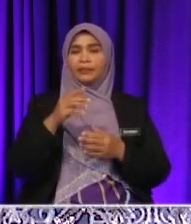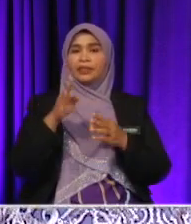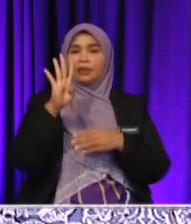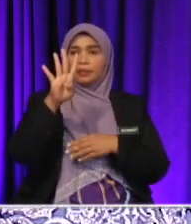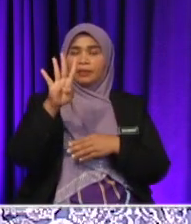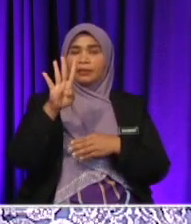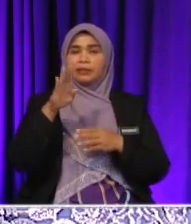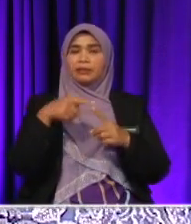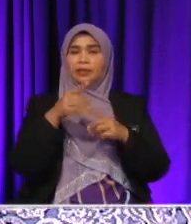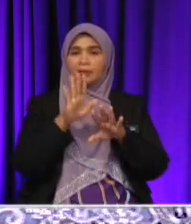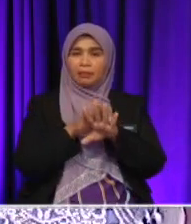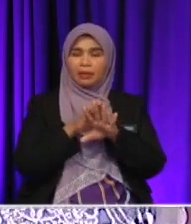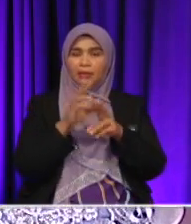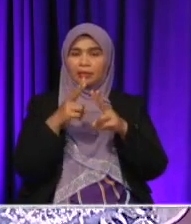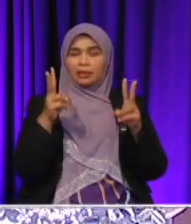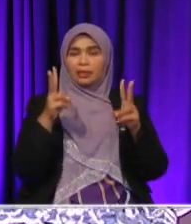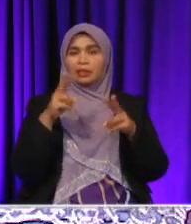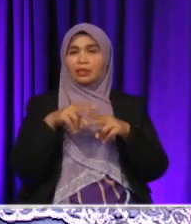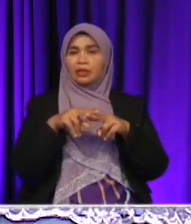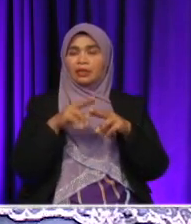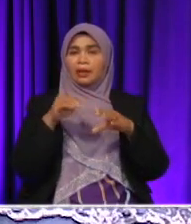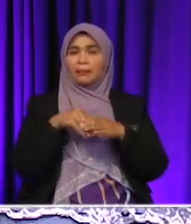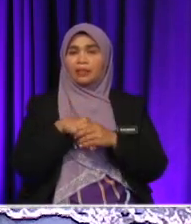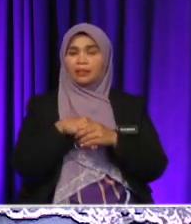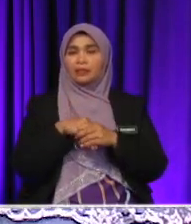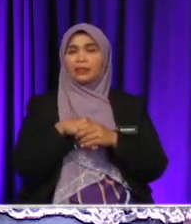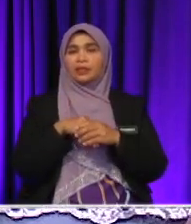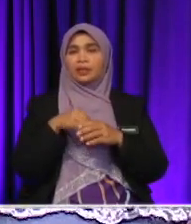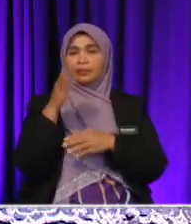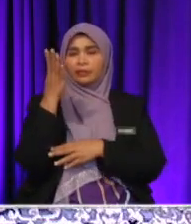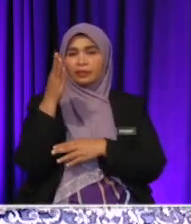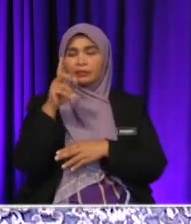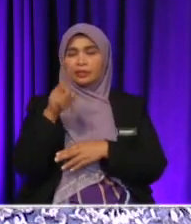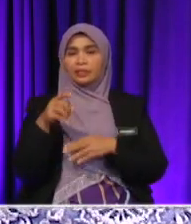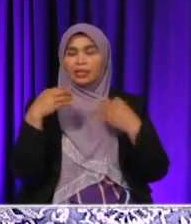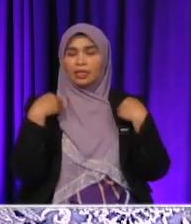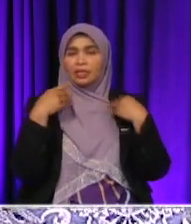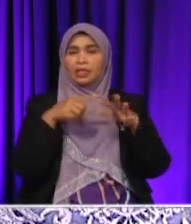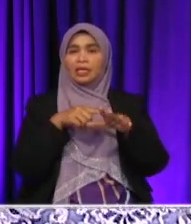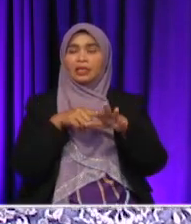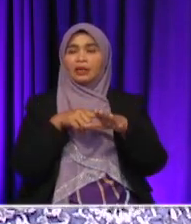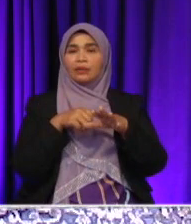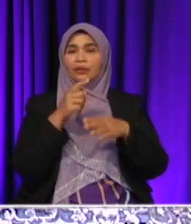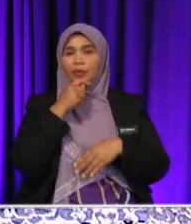bila banyak sungai garam masuk dekat dalam tumbuhan Ini mesti ada daun-daunan